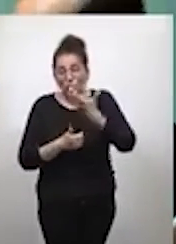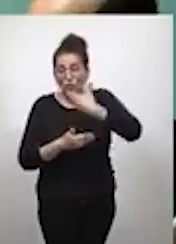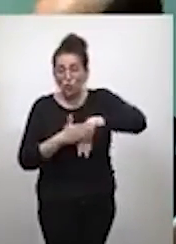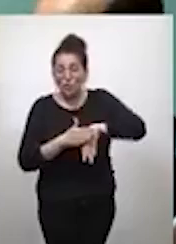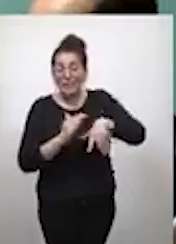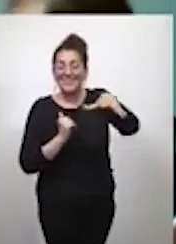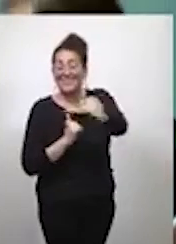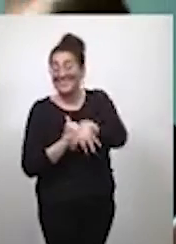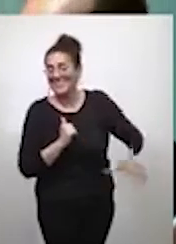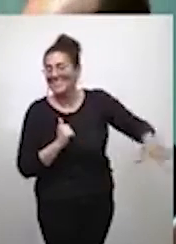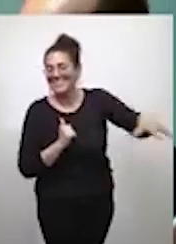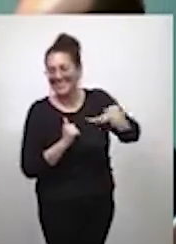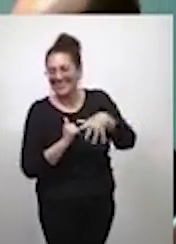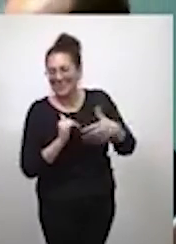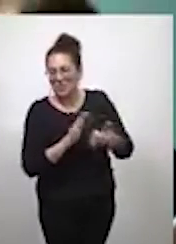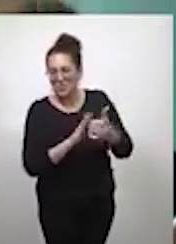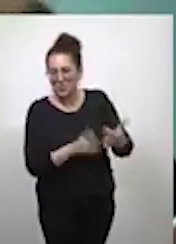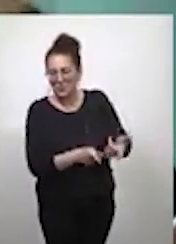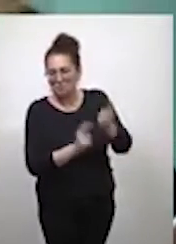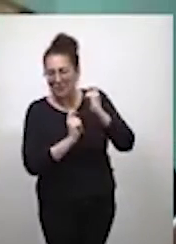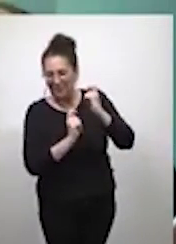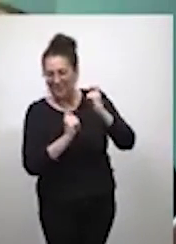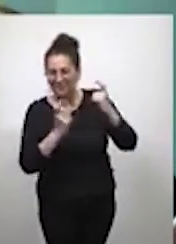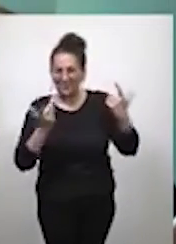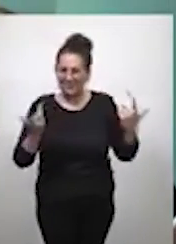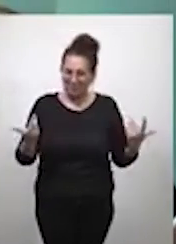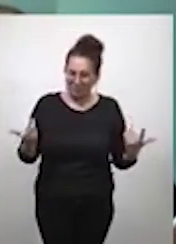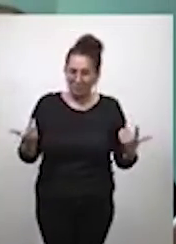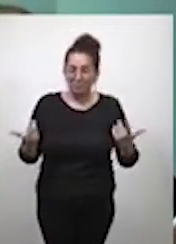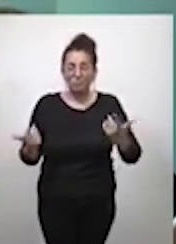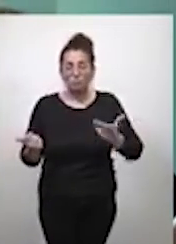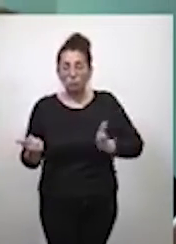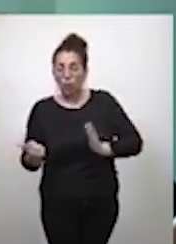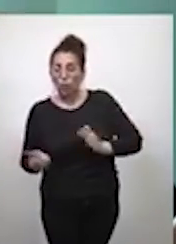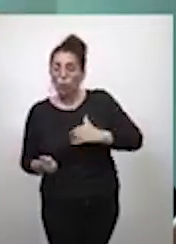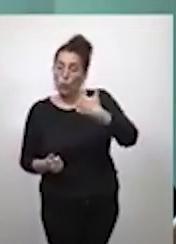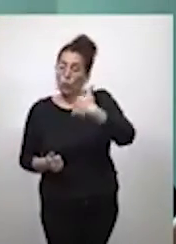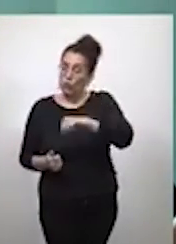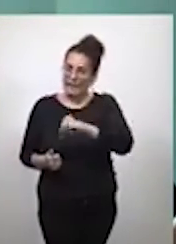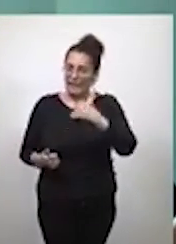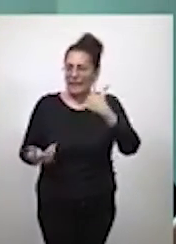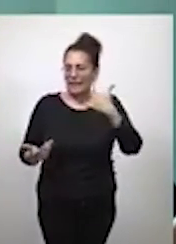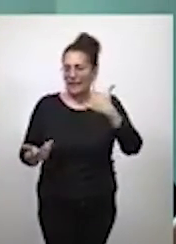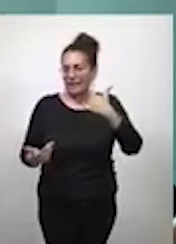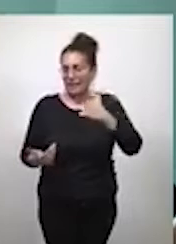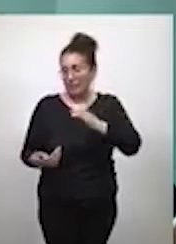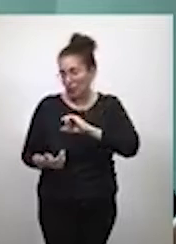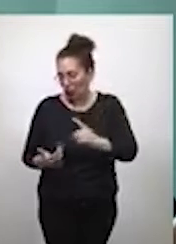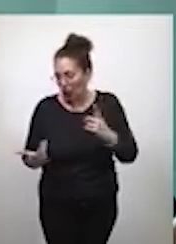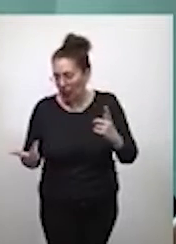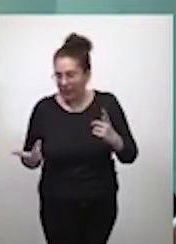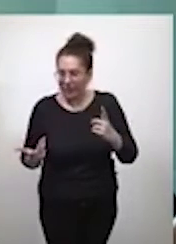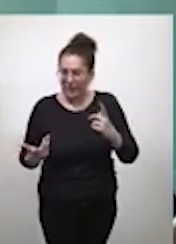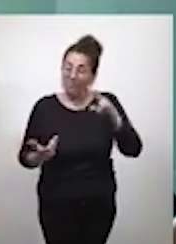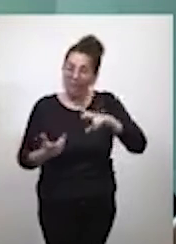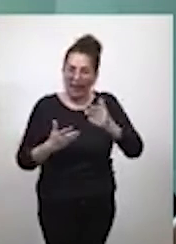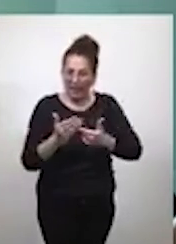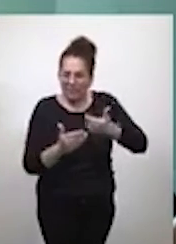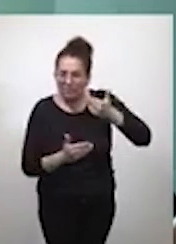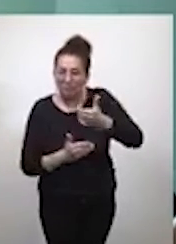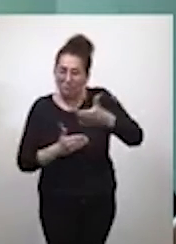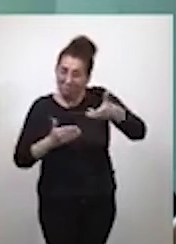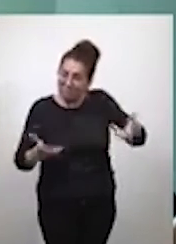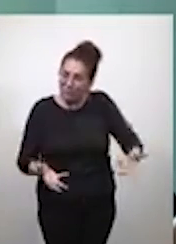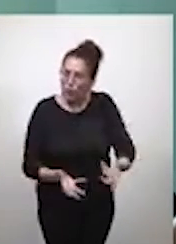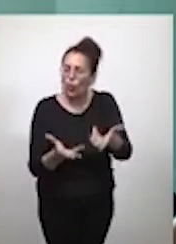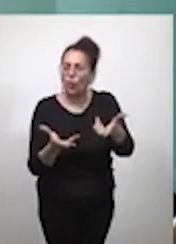pour le coup, oui, Bordeaux, à travers ma personne, est fer de lance sur le sujet. Après, l'articulation, c'est comme je l'ai